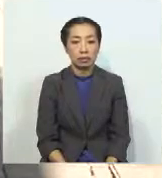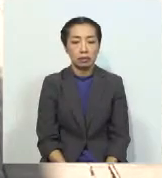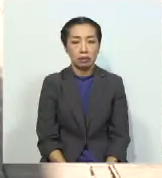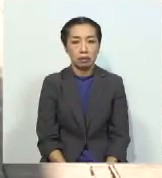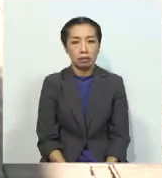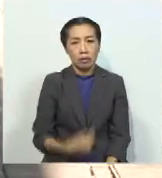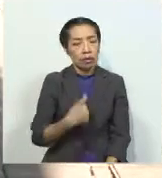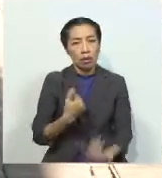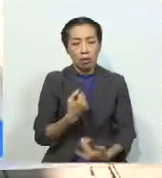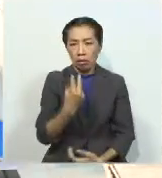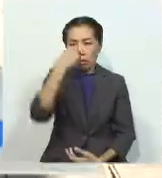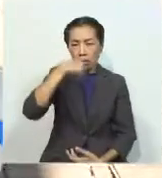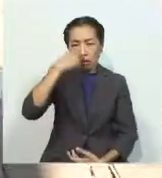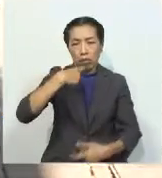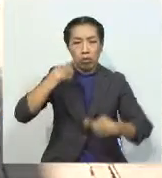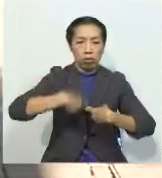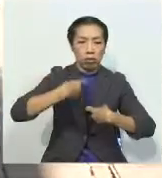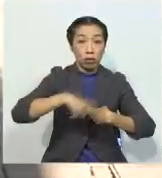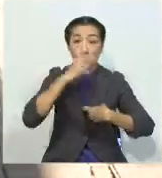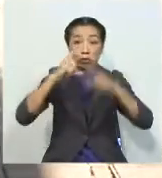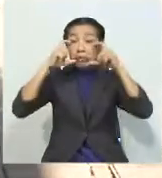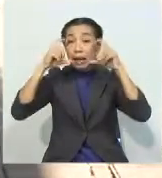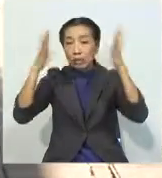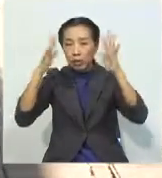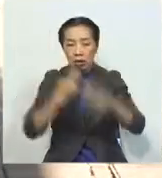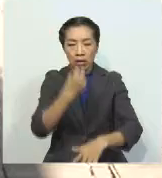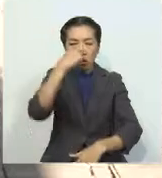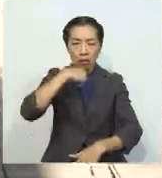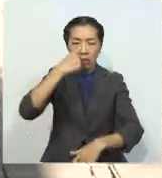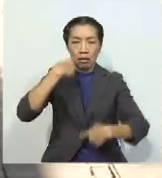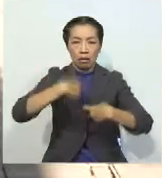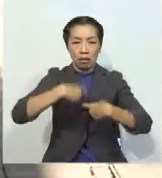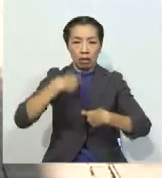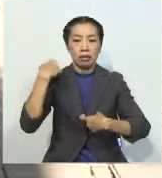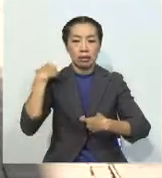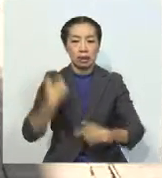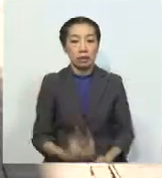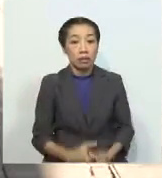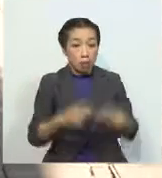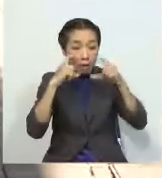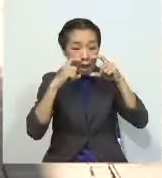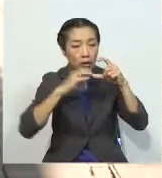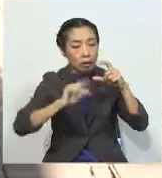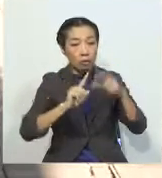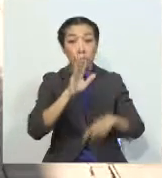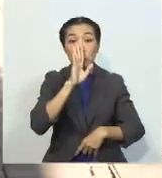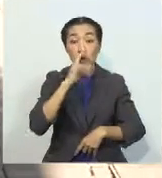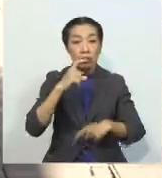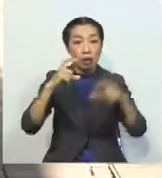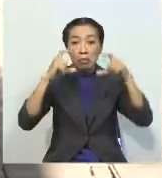ว่ามันหายใจไม่ค่อยสะดวกอะค่ะเวลาไม่ใส่ค่ะ แล้วตอนนี้เริ่มอาการอะไร แบบเวลาไม่ใส่เหร